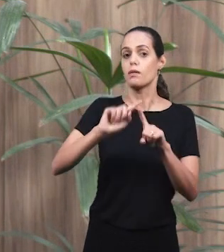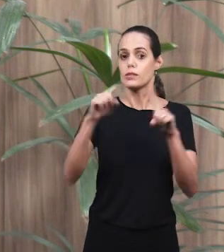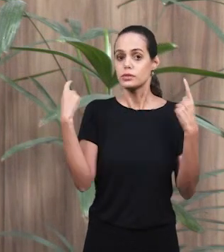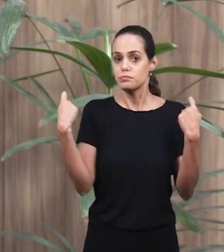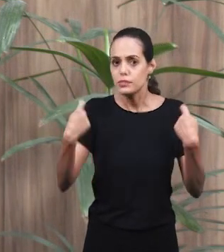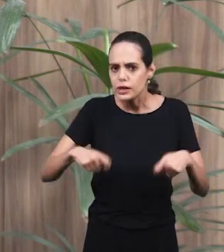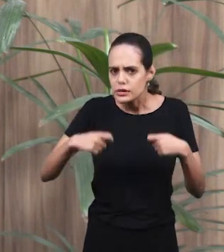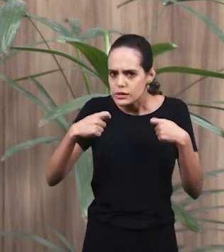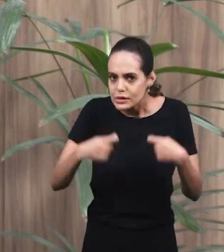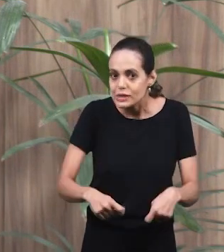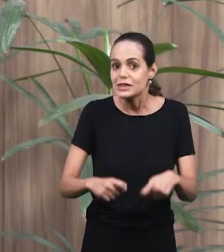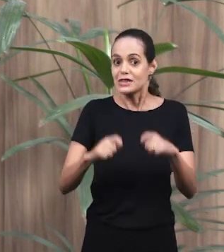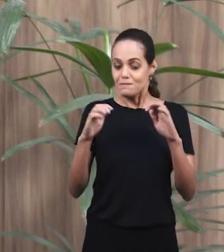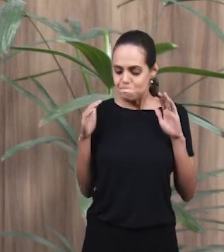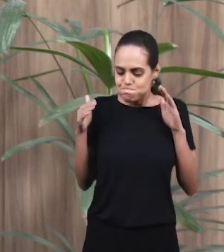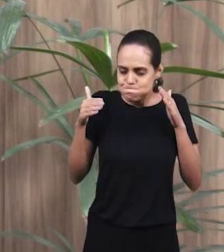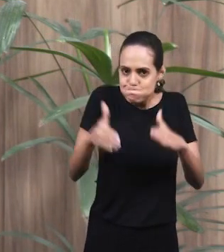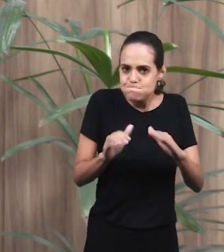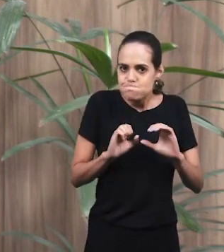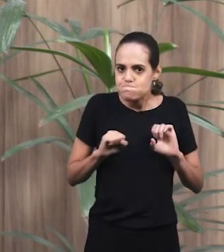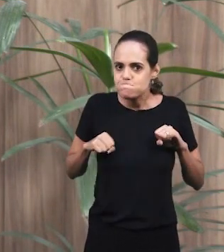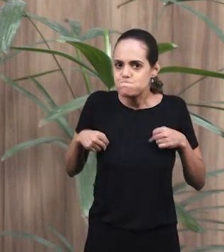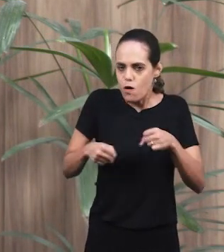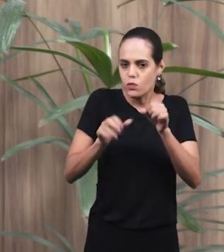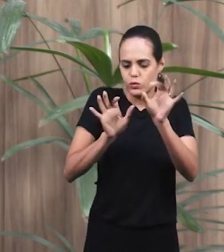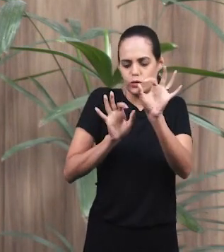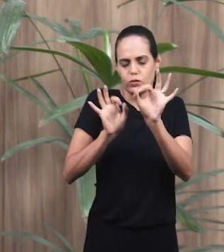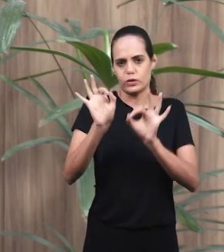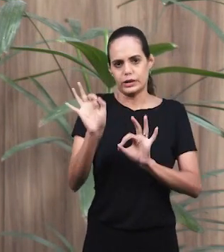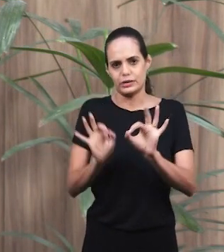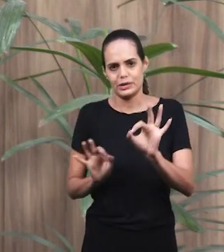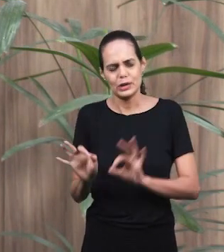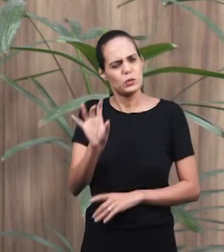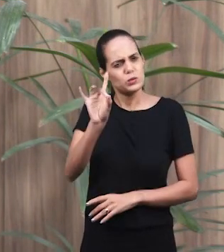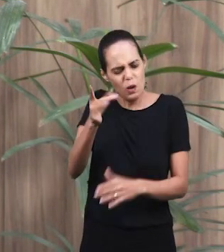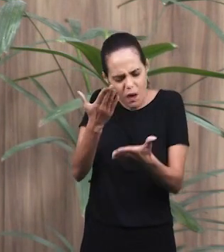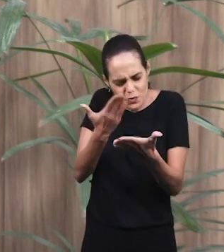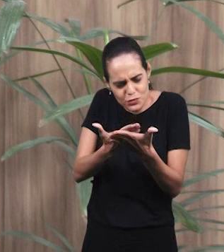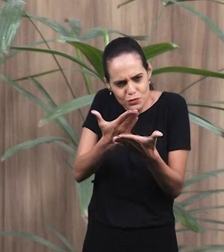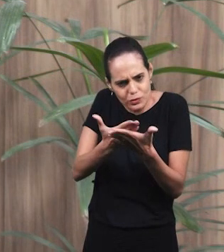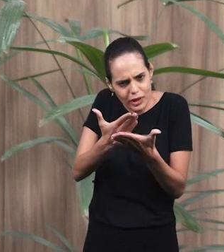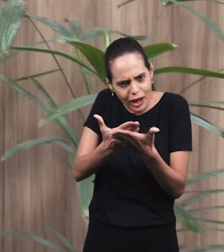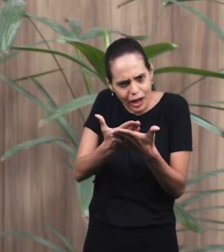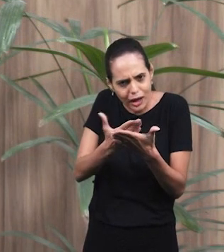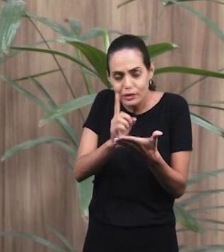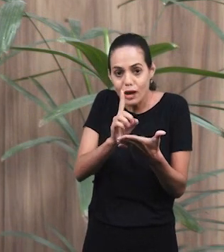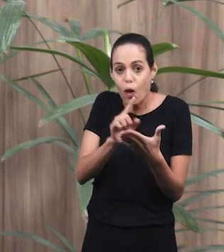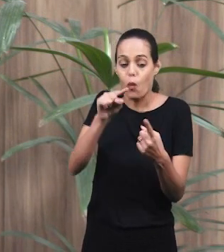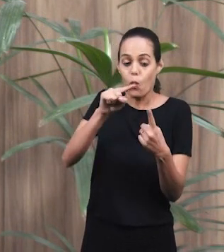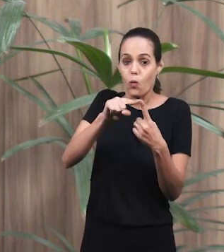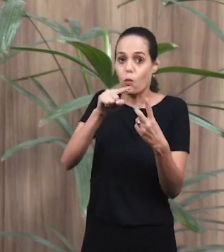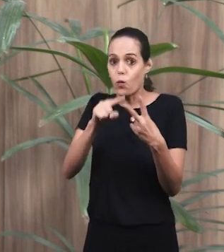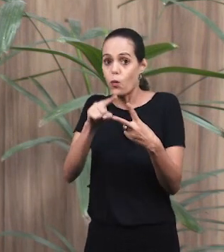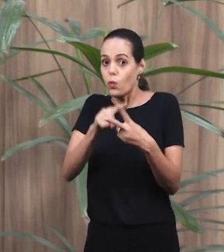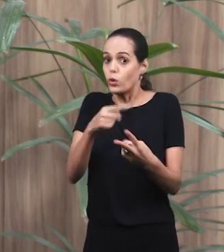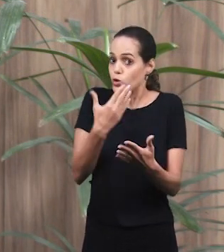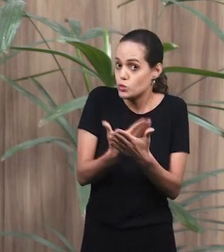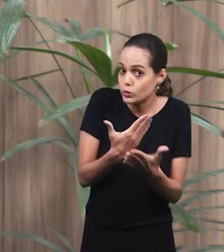domaines. Mais il est nécessaire la dédication, l'organisation. Aussi, il ne suffit pas d'être quelqu'un qui étudie